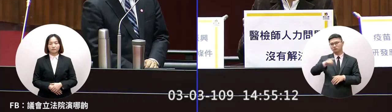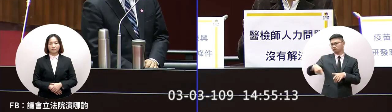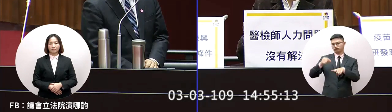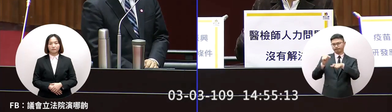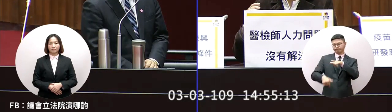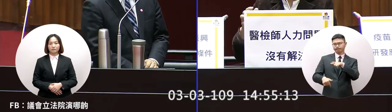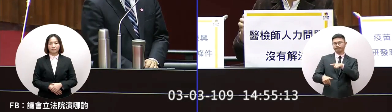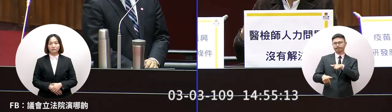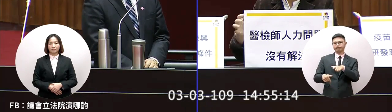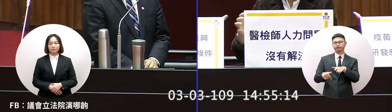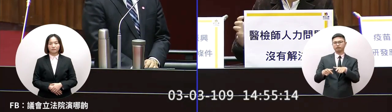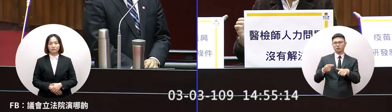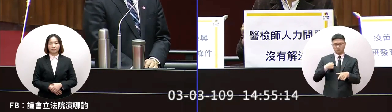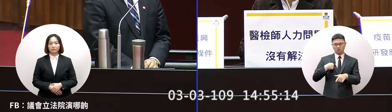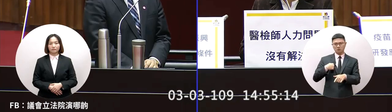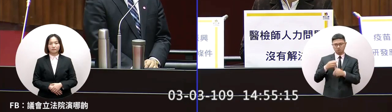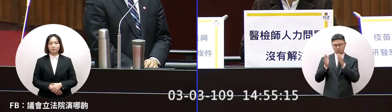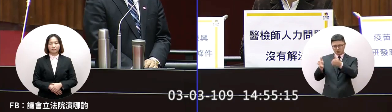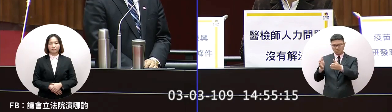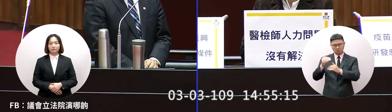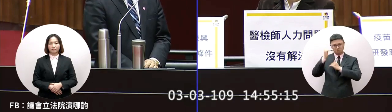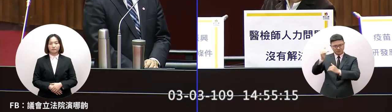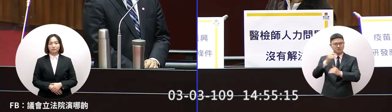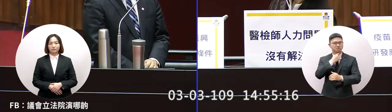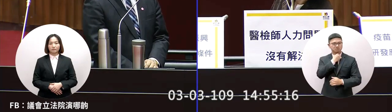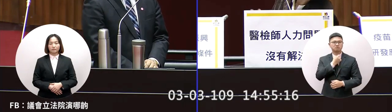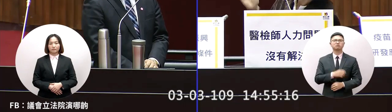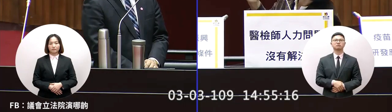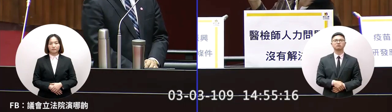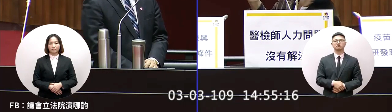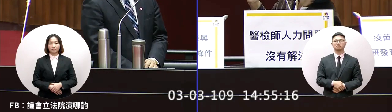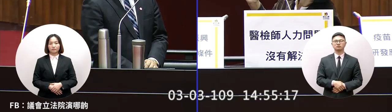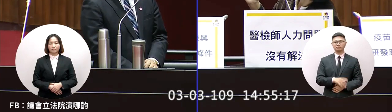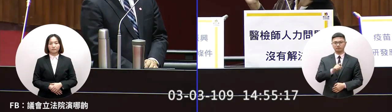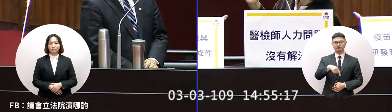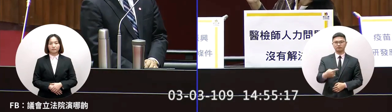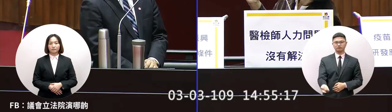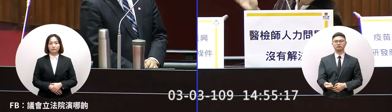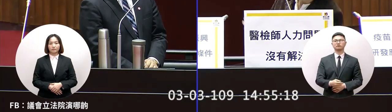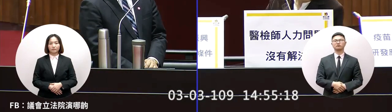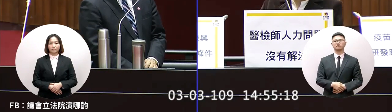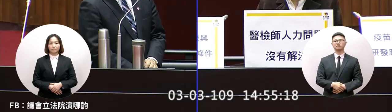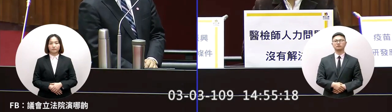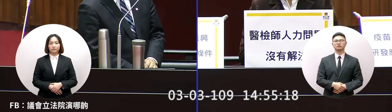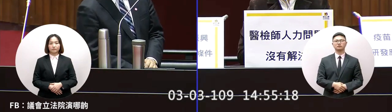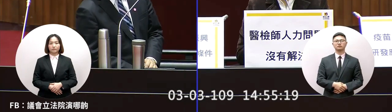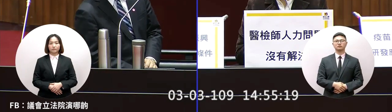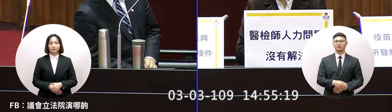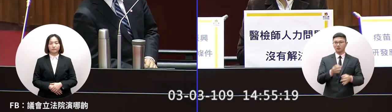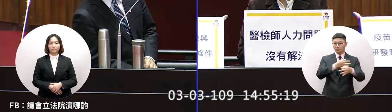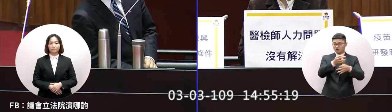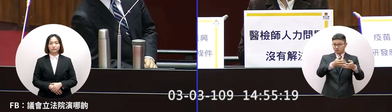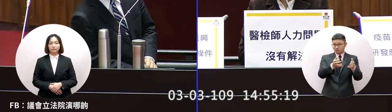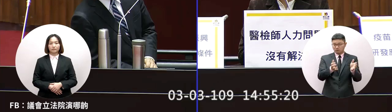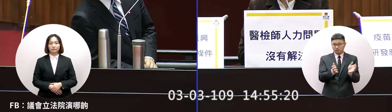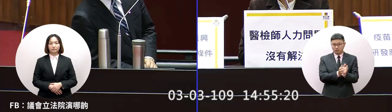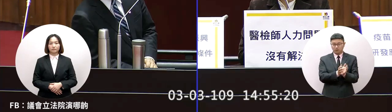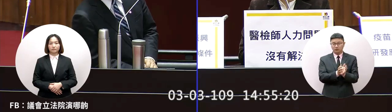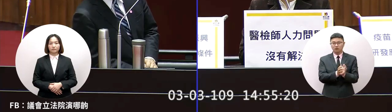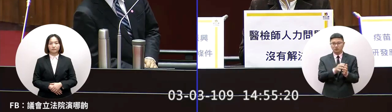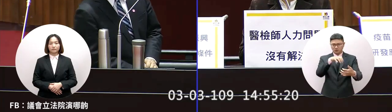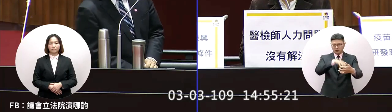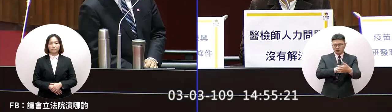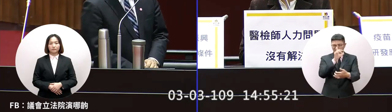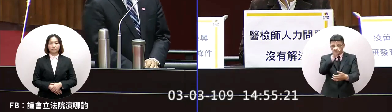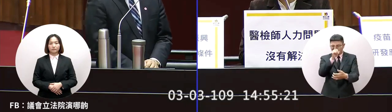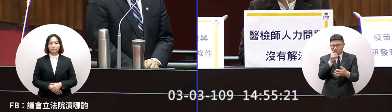在这个限制的一些范围好，下一章。那另外经济部我们也看到一个比较有问